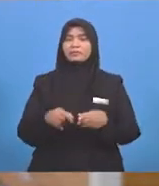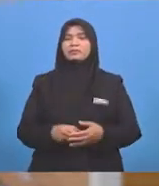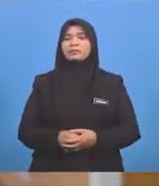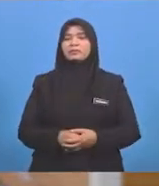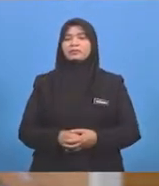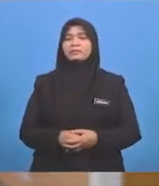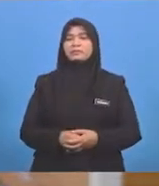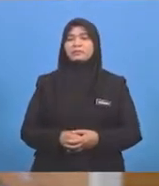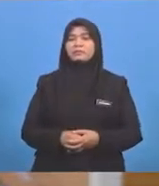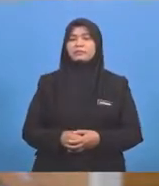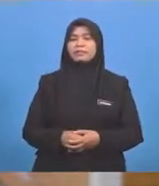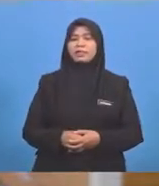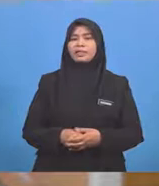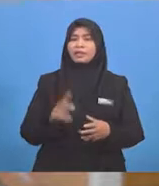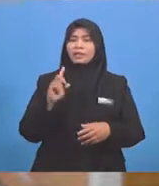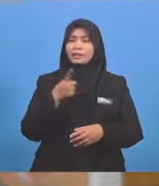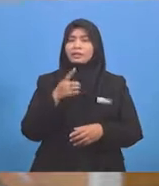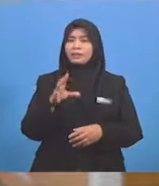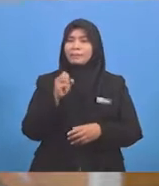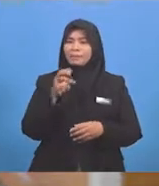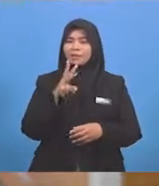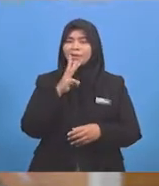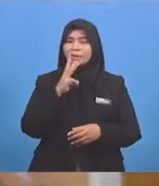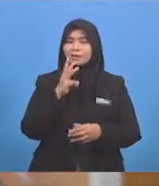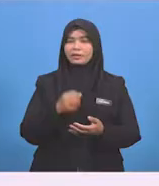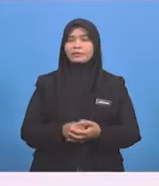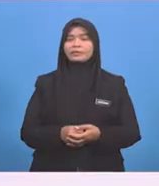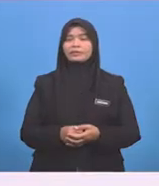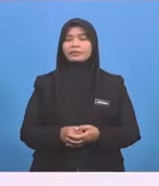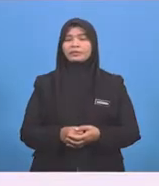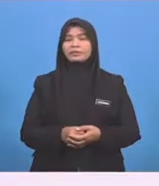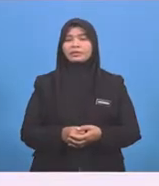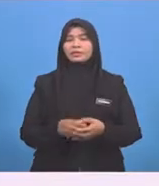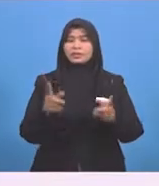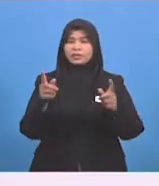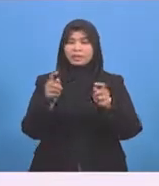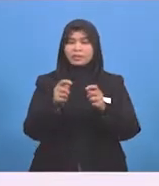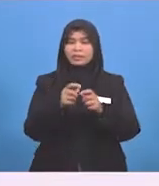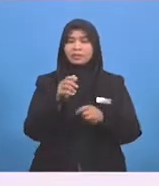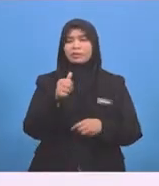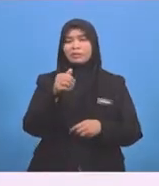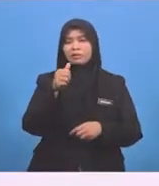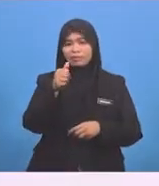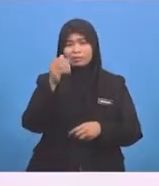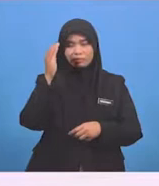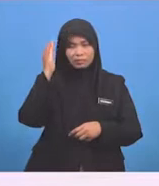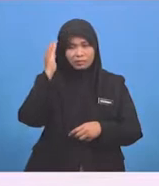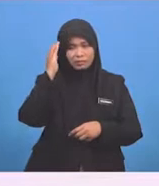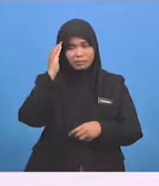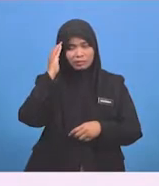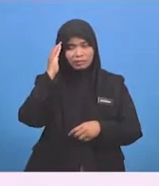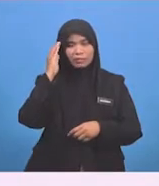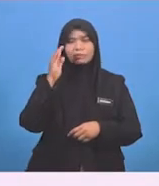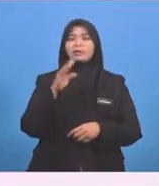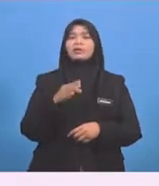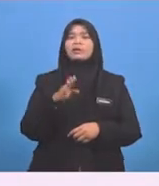dan gas? Kita ambil air sebagai contoh. Seperti yang anda tahu, takat beku bagi